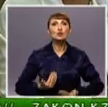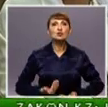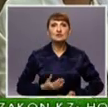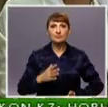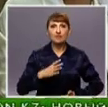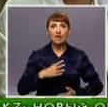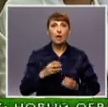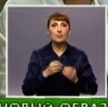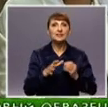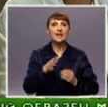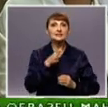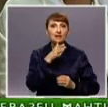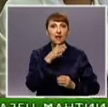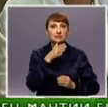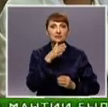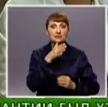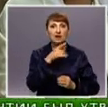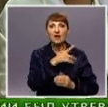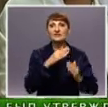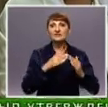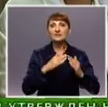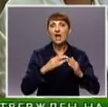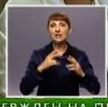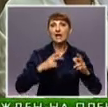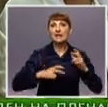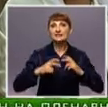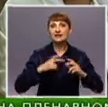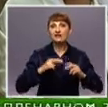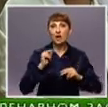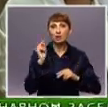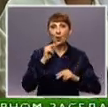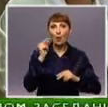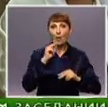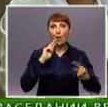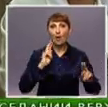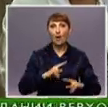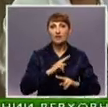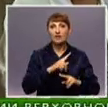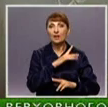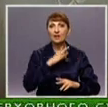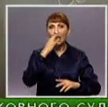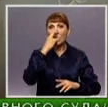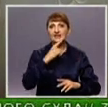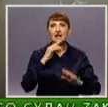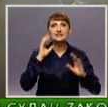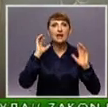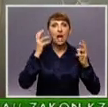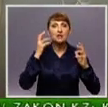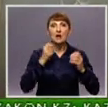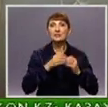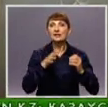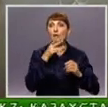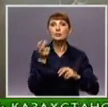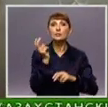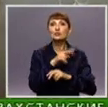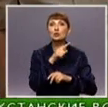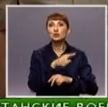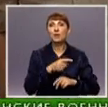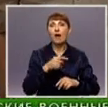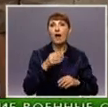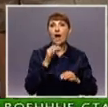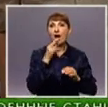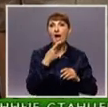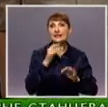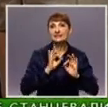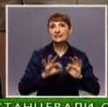Где-то в 15 лет, вот в здании консерватории сейчас, там было казахское радио, в 15 лет он туда пришел диктором.